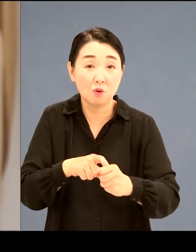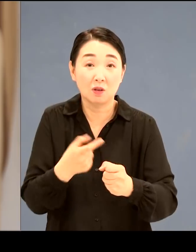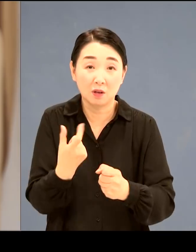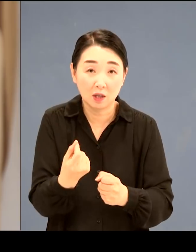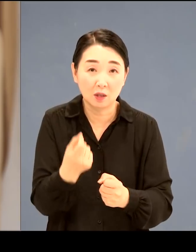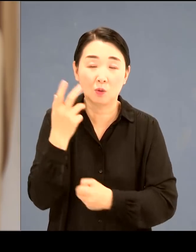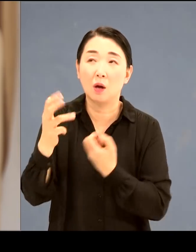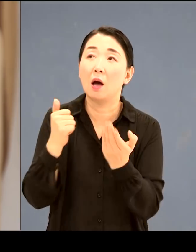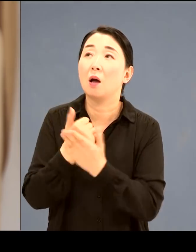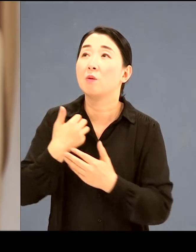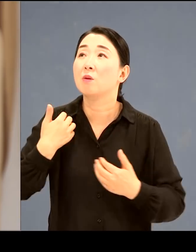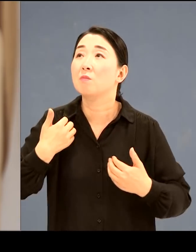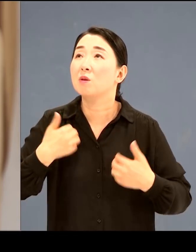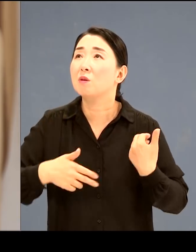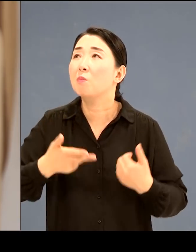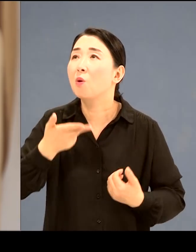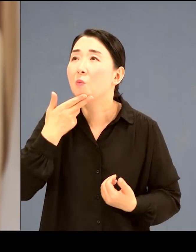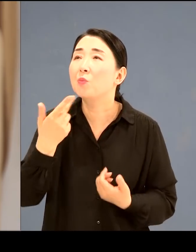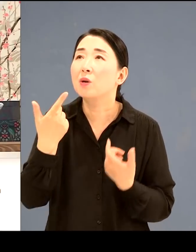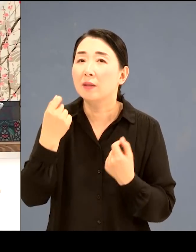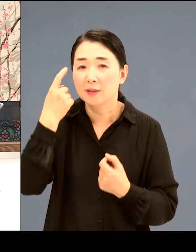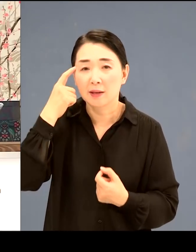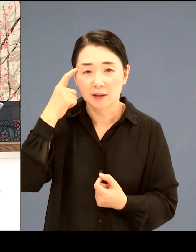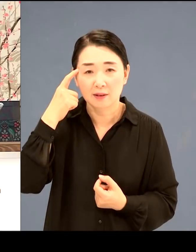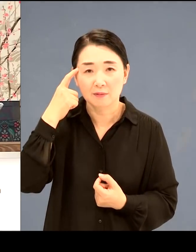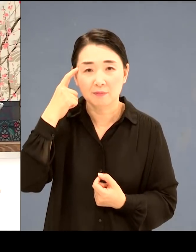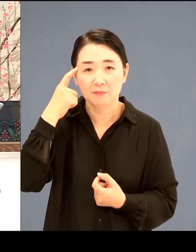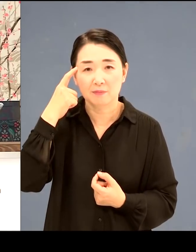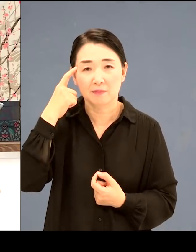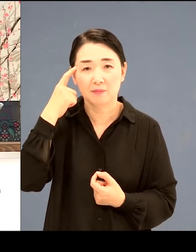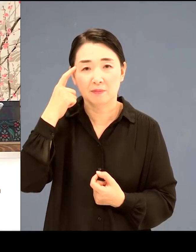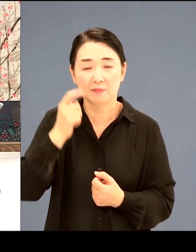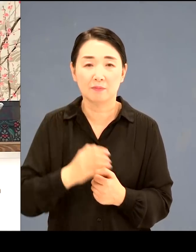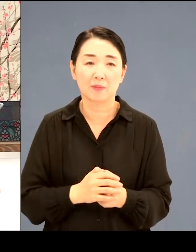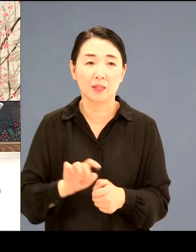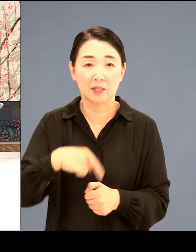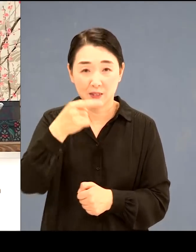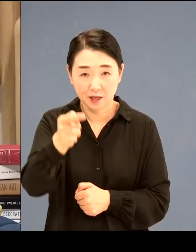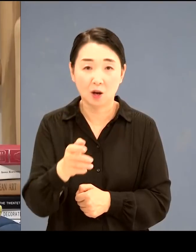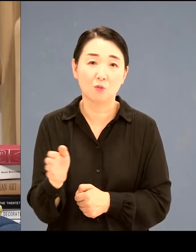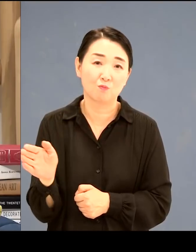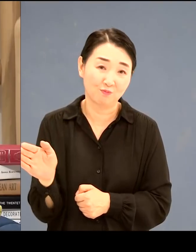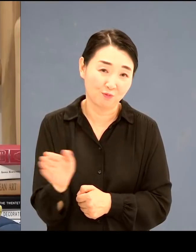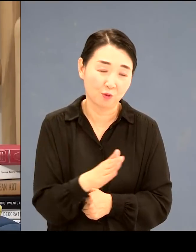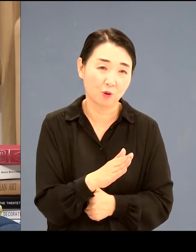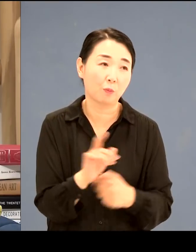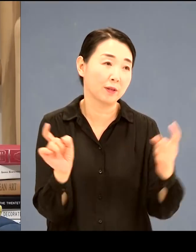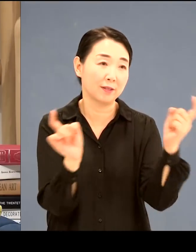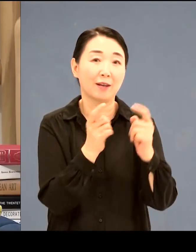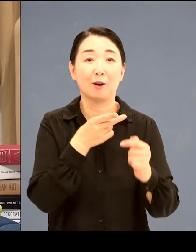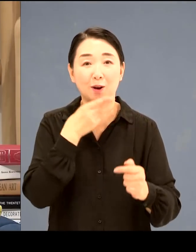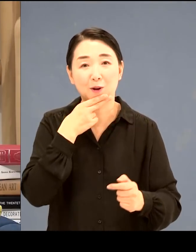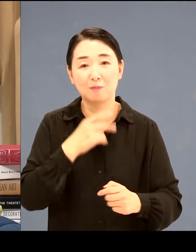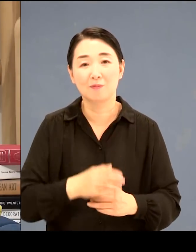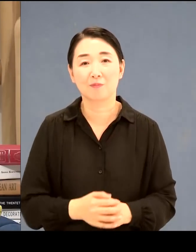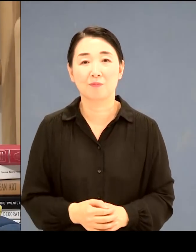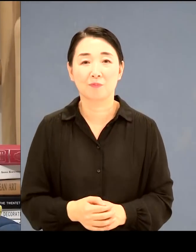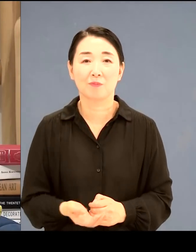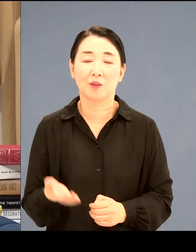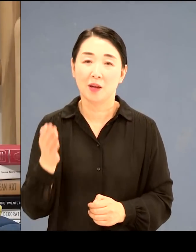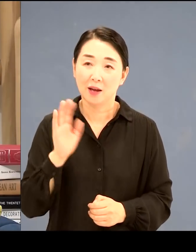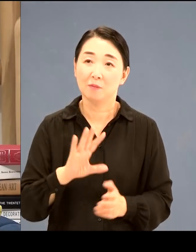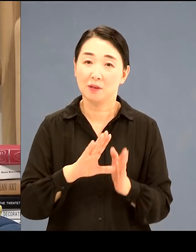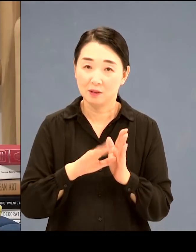굉장히 하나님이 기뻐하시지 않을 것 같다는 마음이 들어서 그 다음부터는 절대 싸우지는 않는데요. 그때